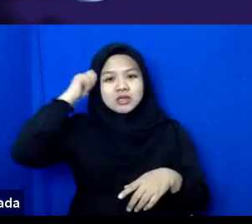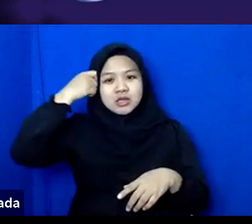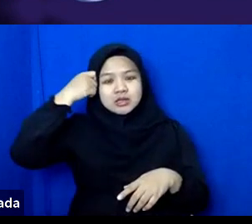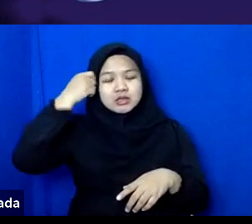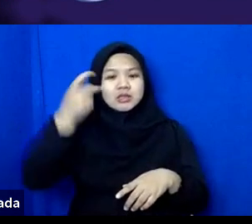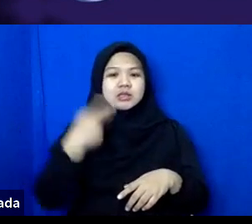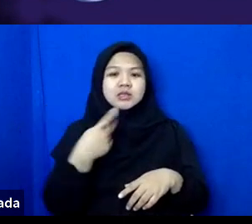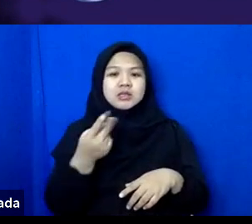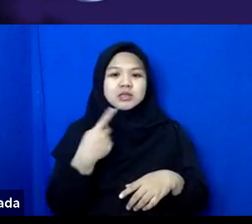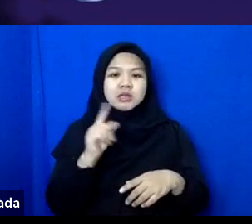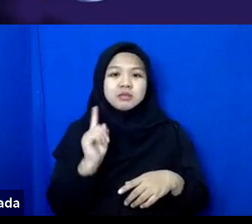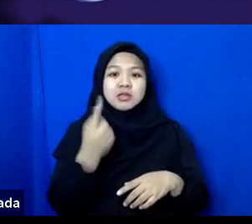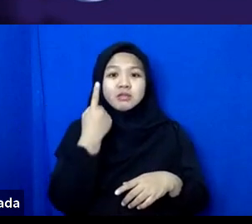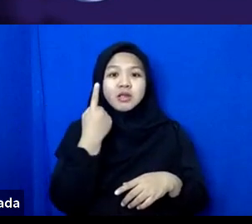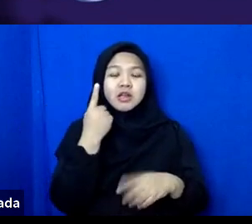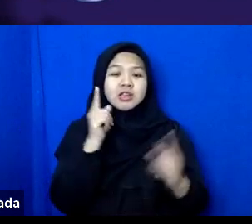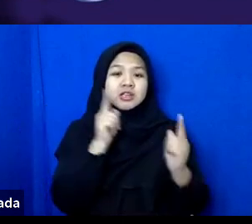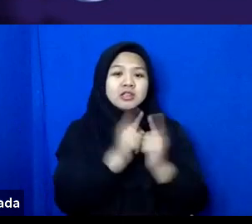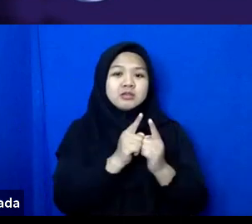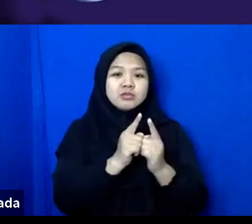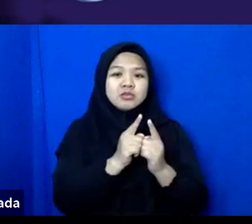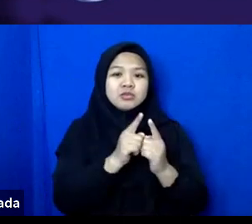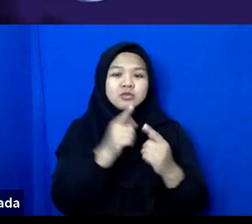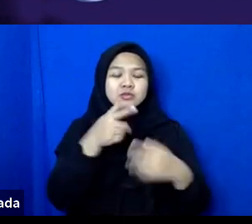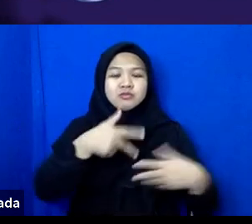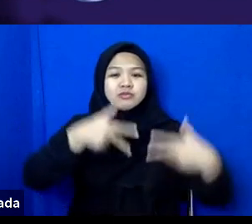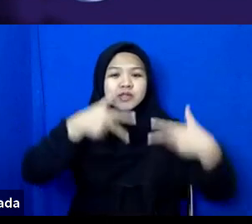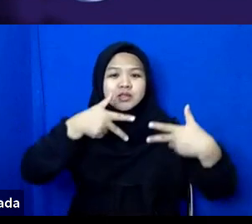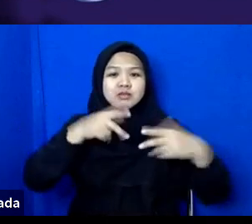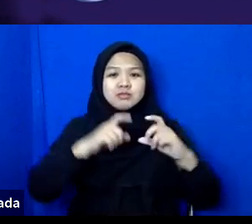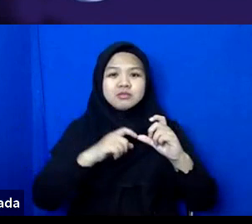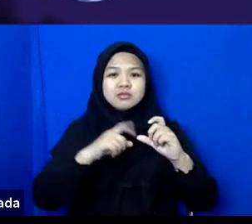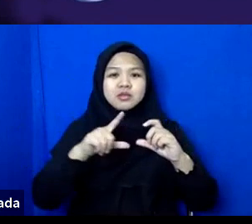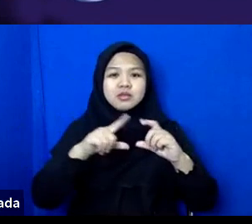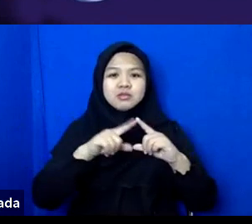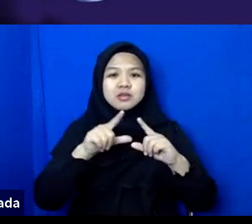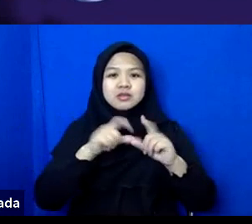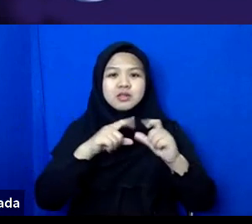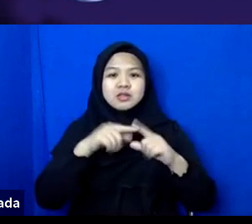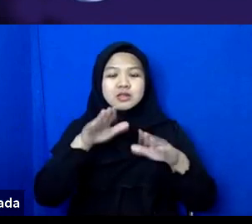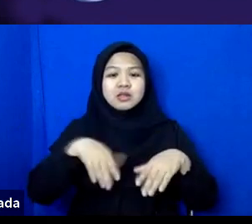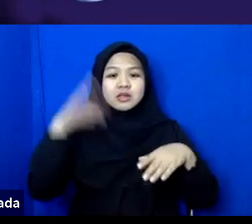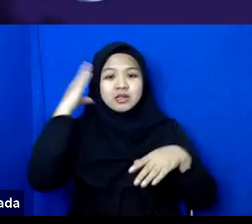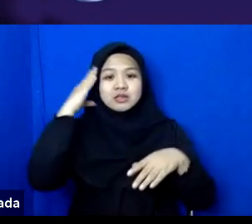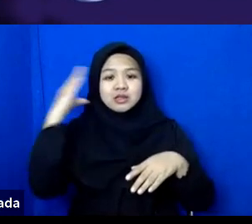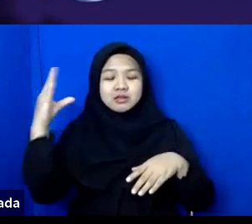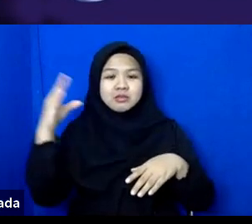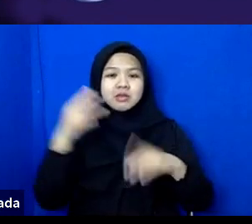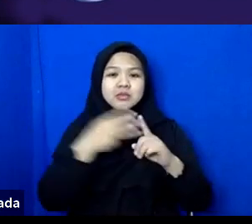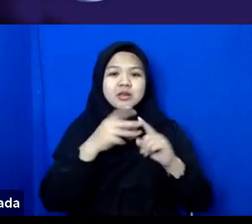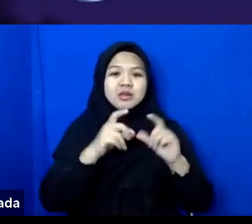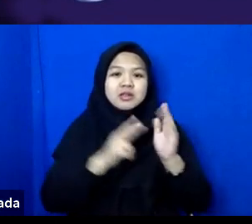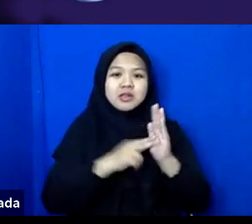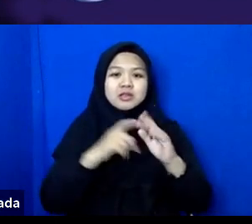kita pertama kali ketemu FaceTime dengan salsa dance salsa tinggal di asrama panti sosial Bina netra